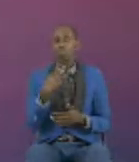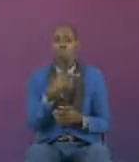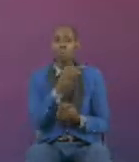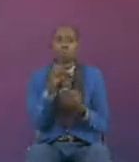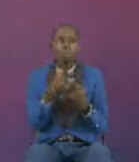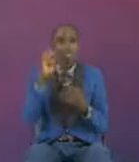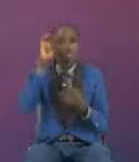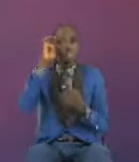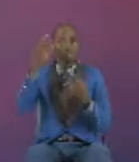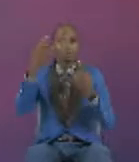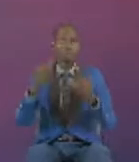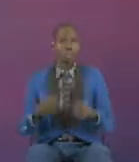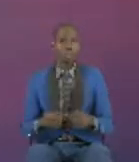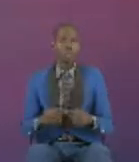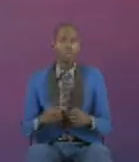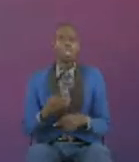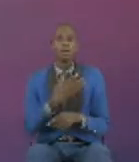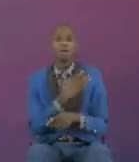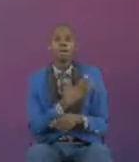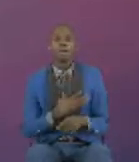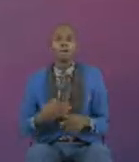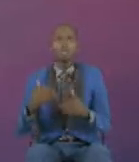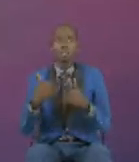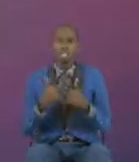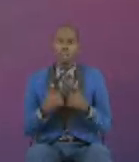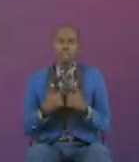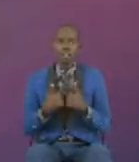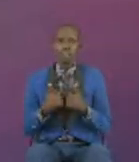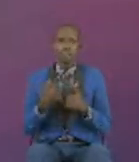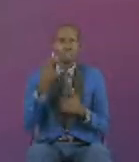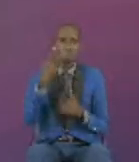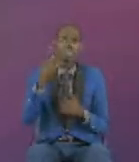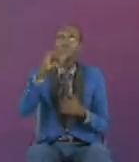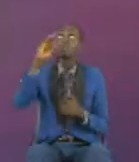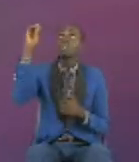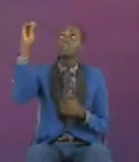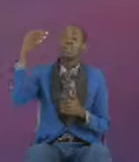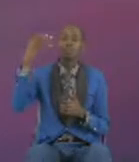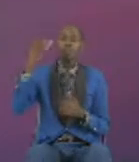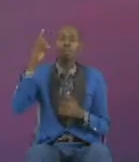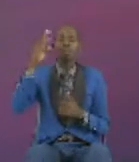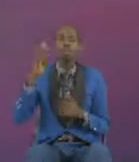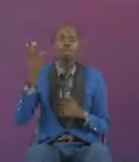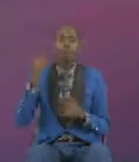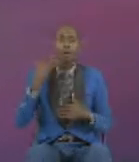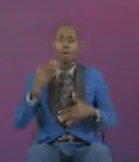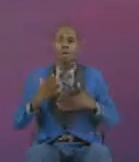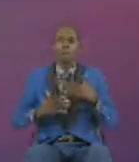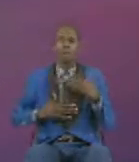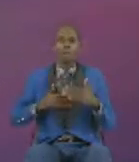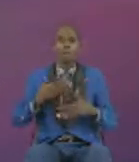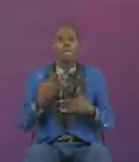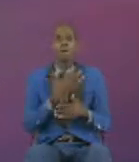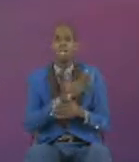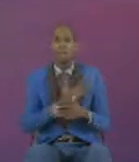23. Lorsqu'il fut arrivé et qu'il eut vu la grâce de Dieu, il s'en réjouit et les